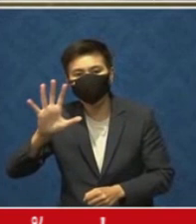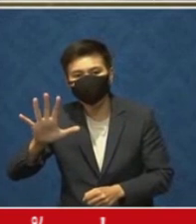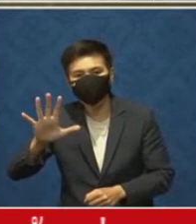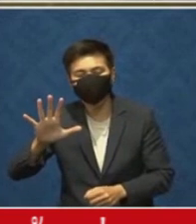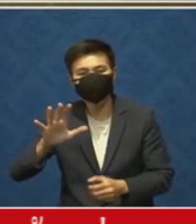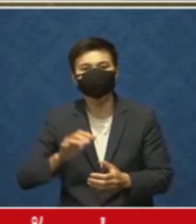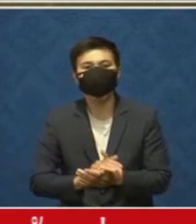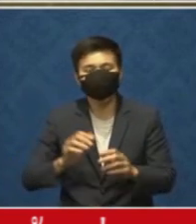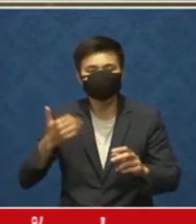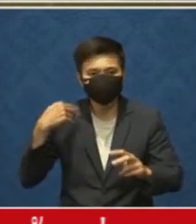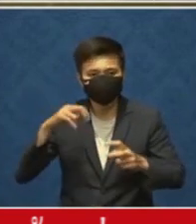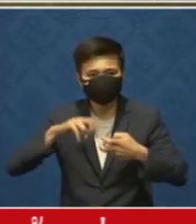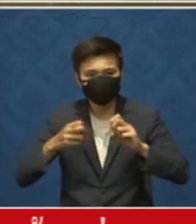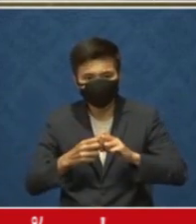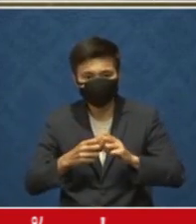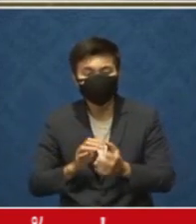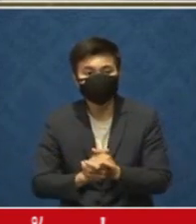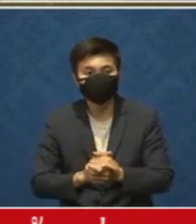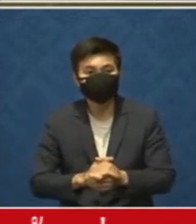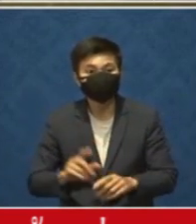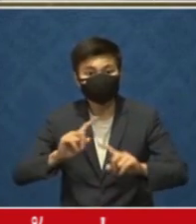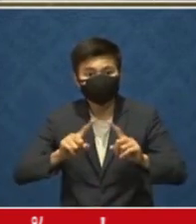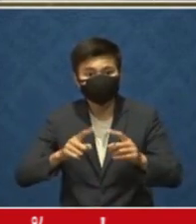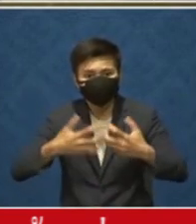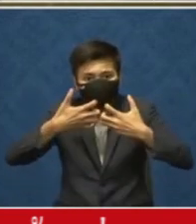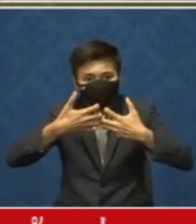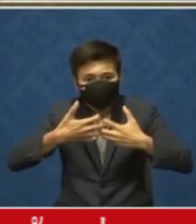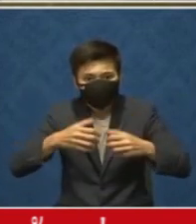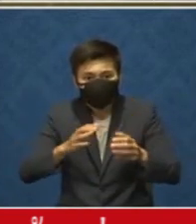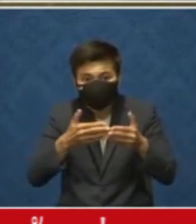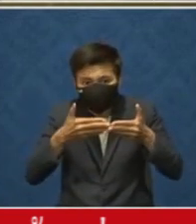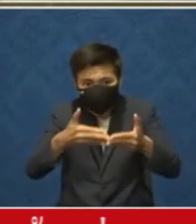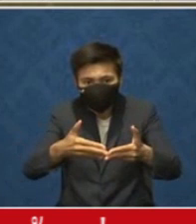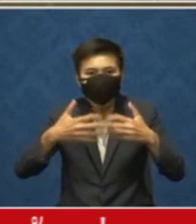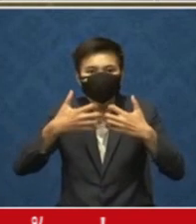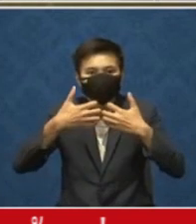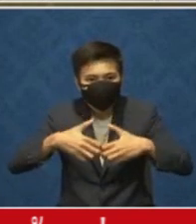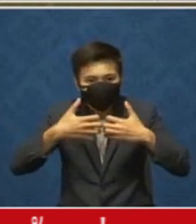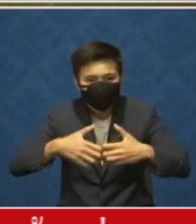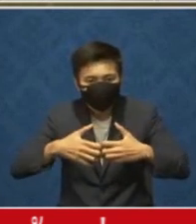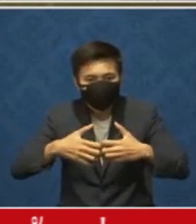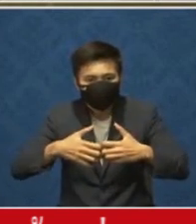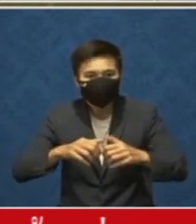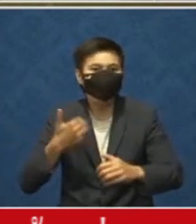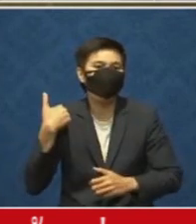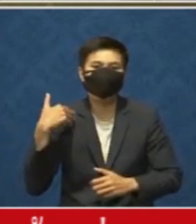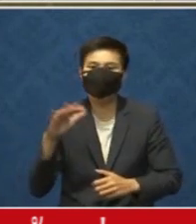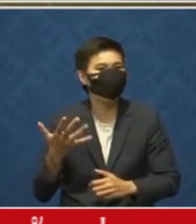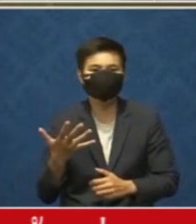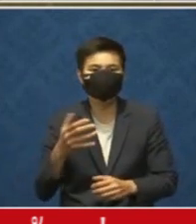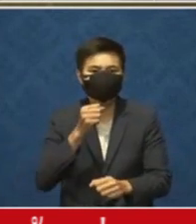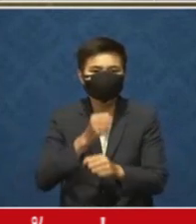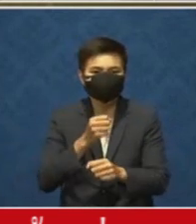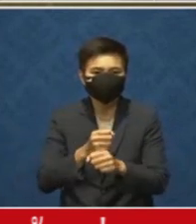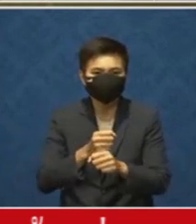าขึ้นก็คือว่าไม่มีเครื่องยนต์ที่จะดำเนินการก่อสร้างนะครับดำเนินการสร้างเรือดำน้ำ